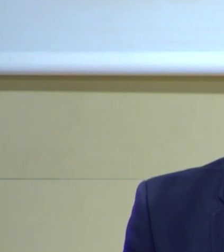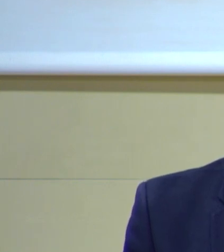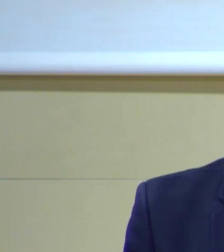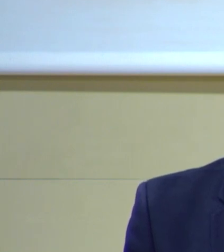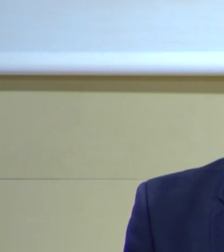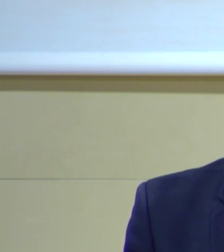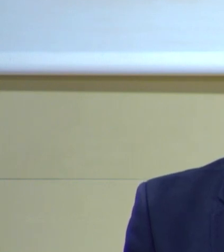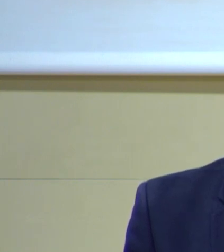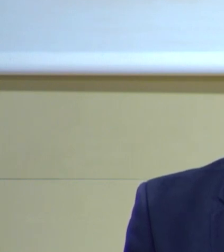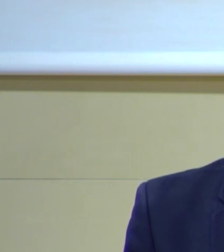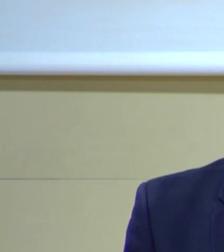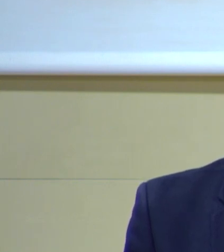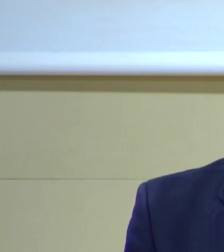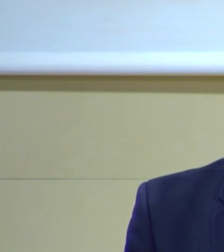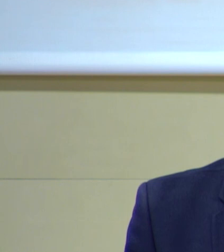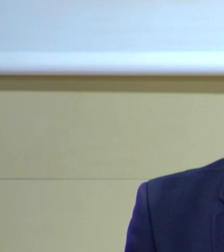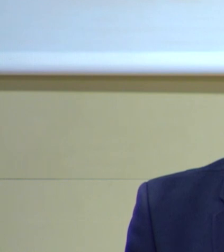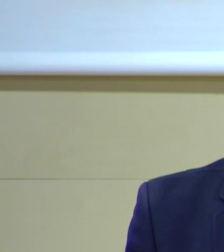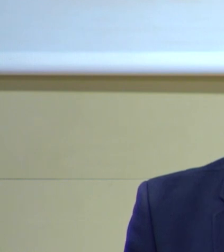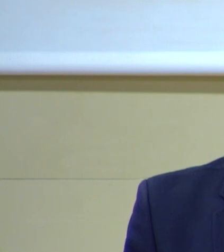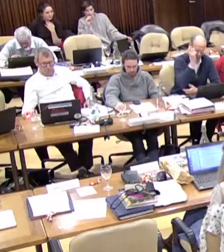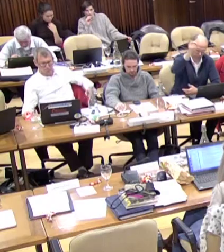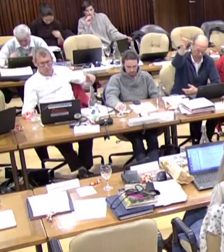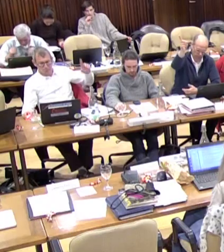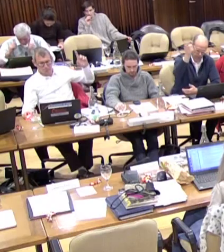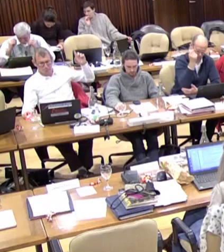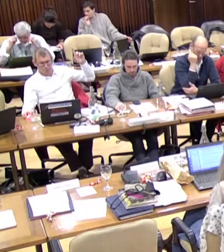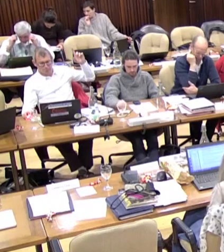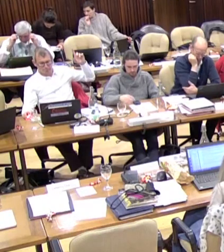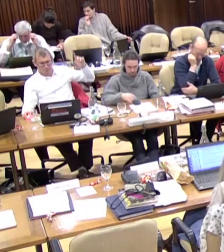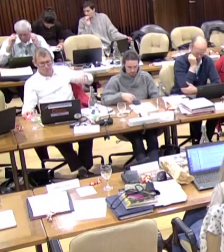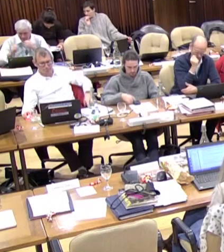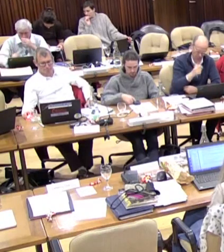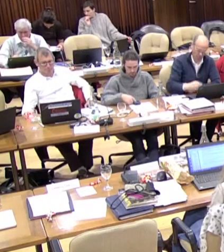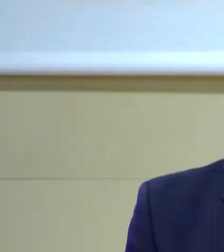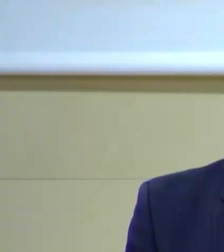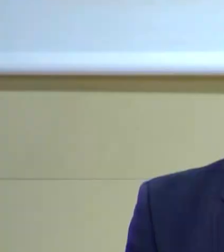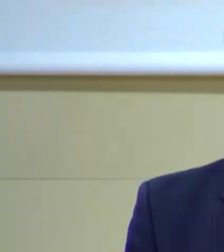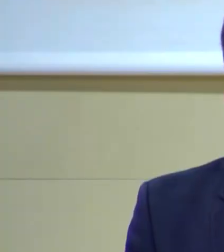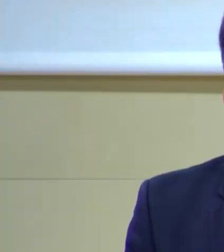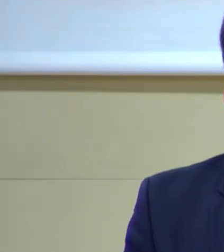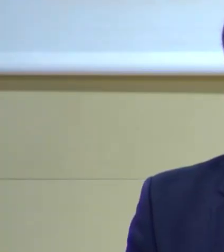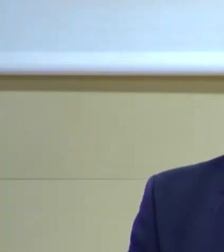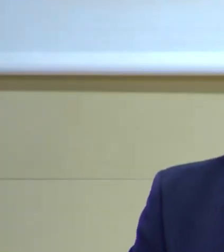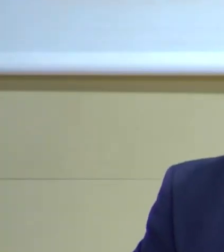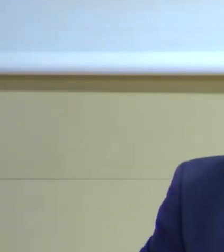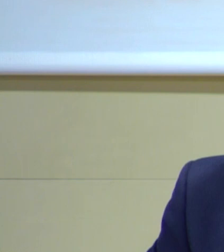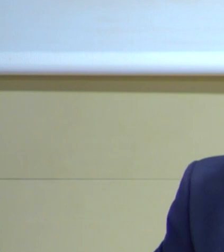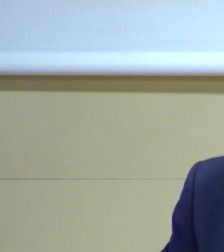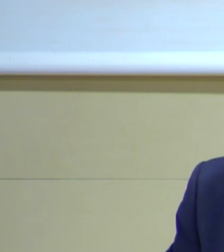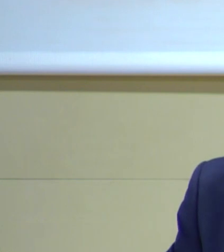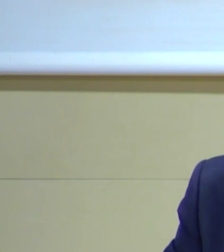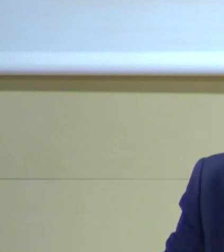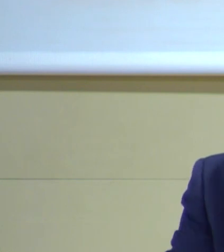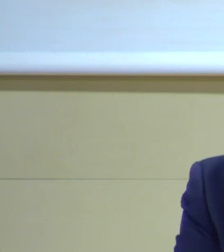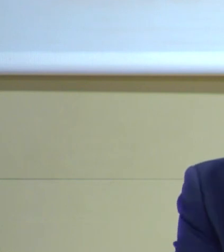qui ne prend pas part au vote qui s'obtient qui votent contre qui votent pour unanimité délibération adoptée 39 porte sur des conventions de